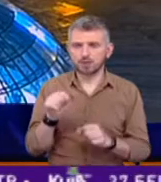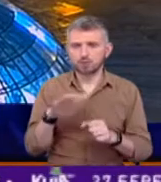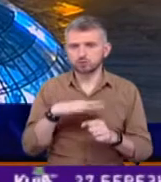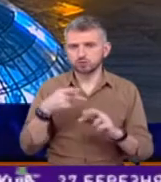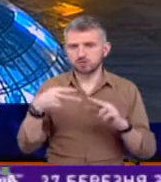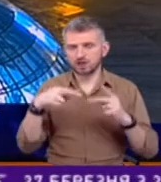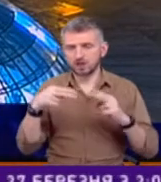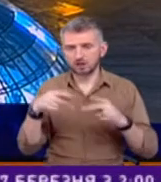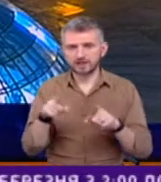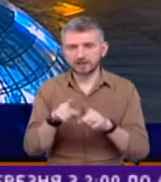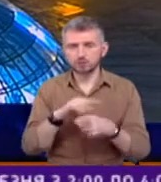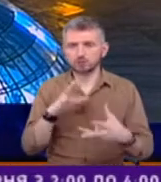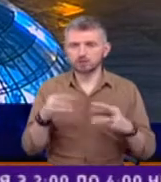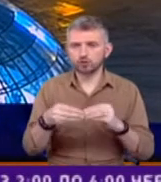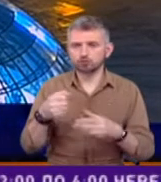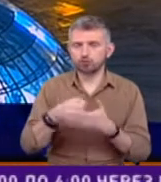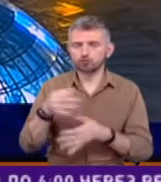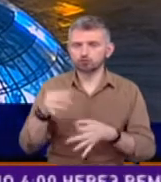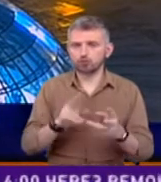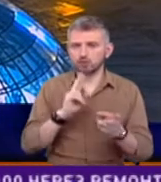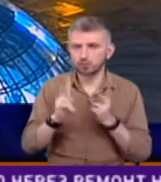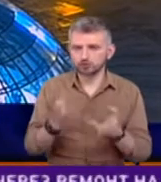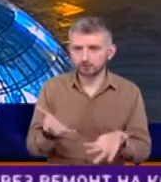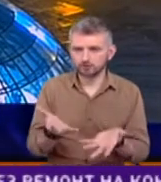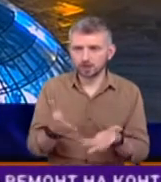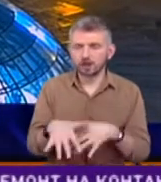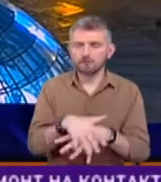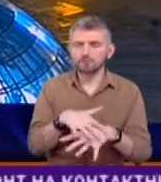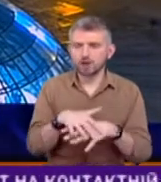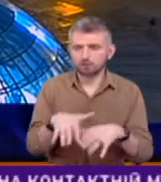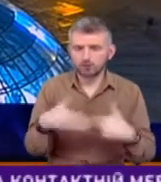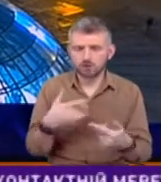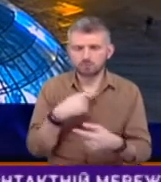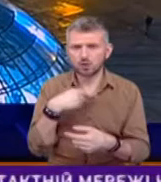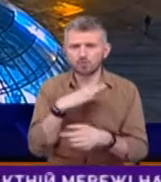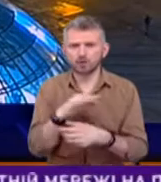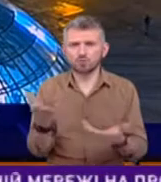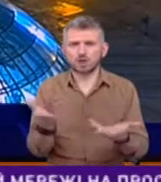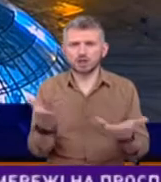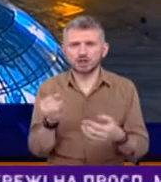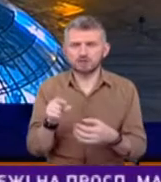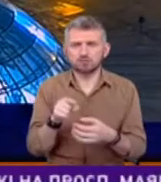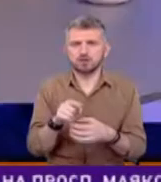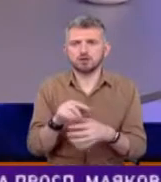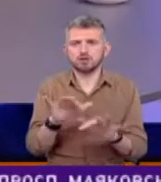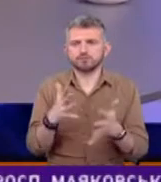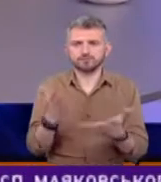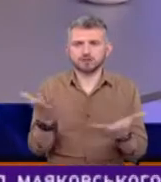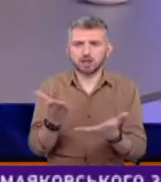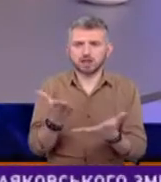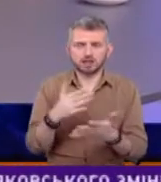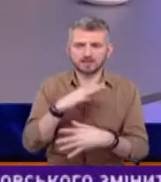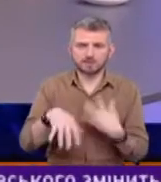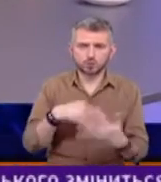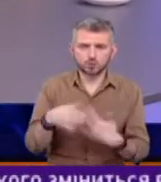такі, які би призводили до судових позовів. В масовому варіанті. Ну, ми не говоримо про якісь там, не дай Бог, там якісь там